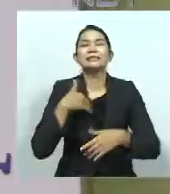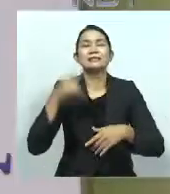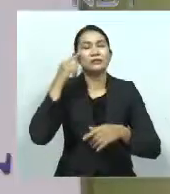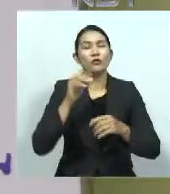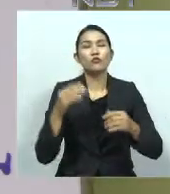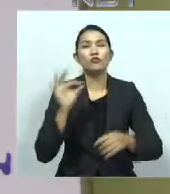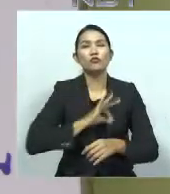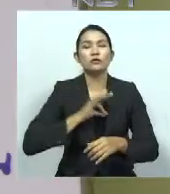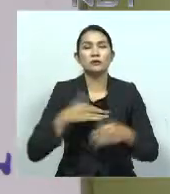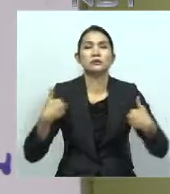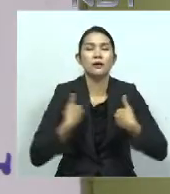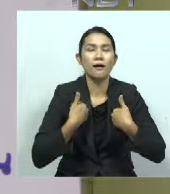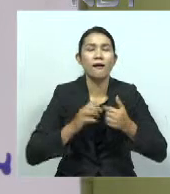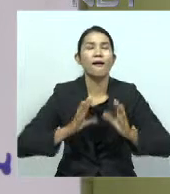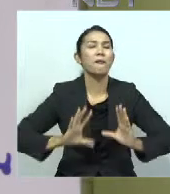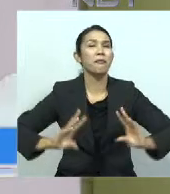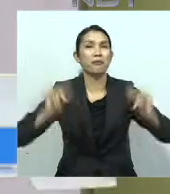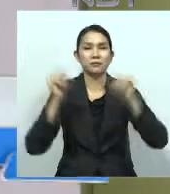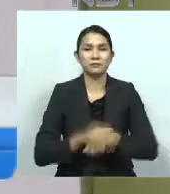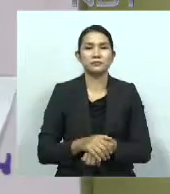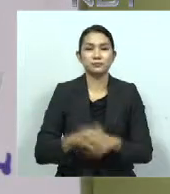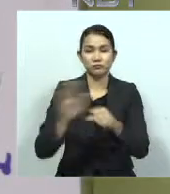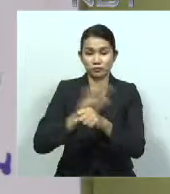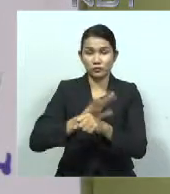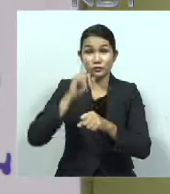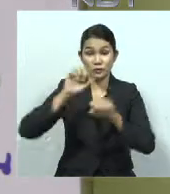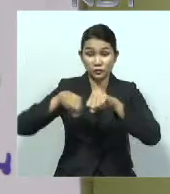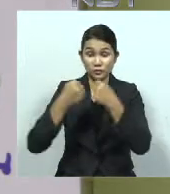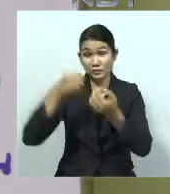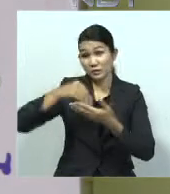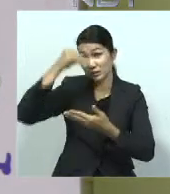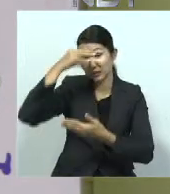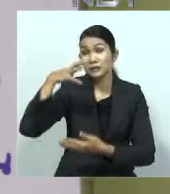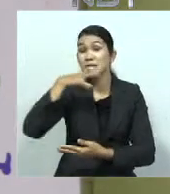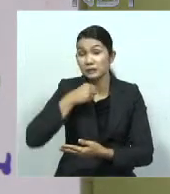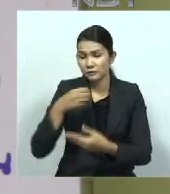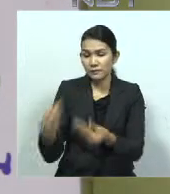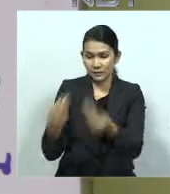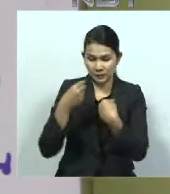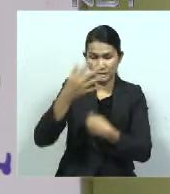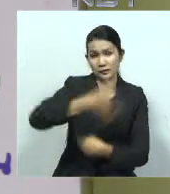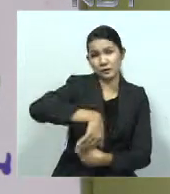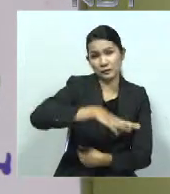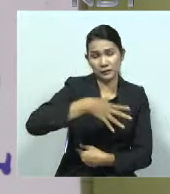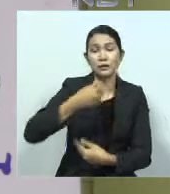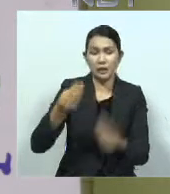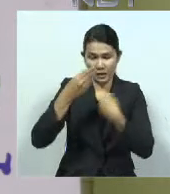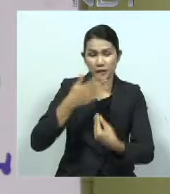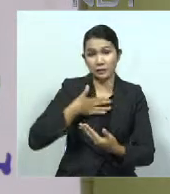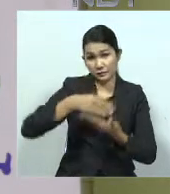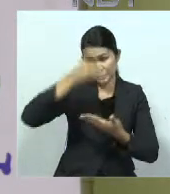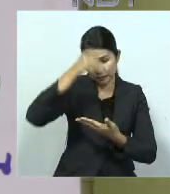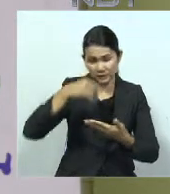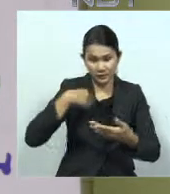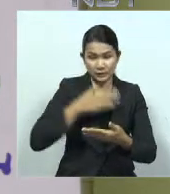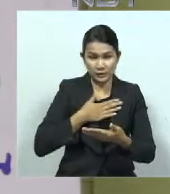มีโอกาสครั้งนึงฮะได้รับมอบหมายจากสมาคมนักเรียนเก่าใหดูแลนักเรียนวาดภาพการ์ตูนประวัติพลเอกเปร